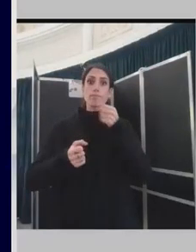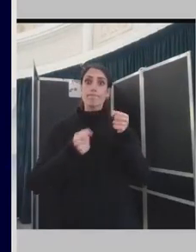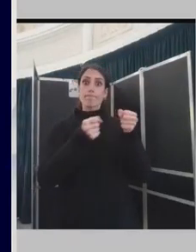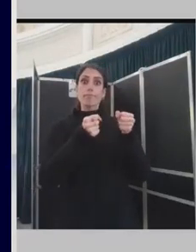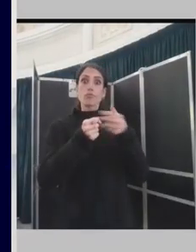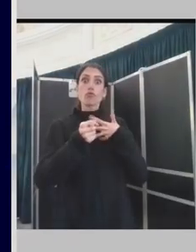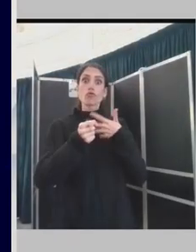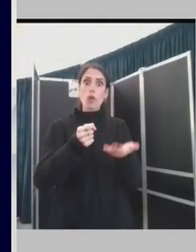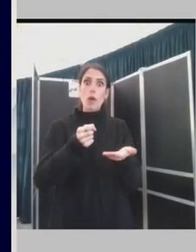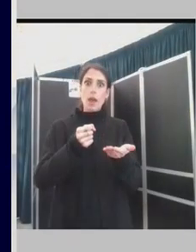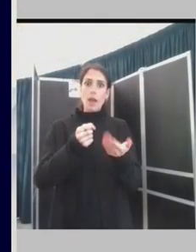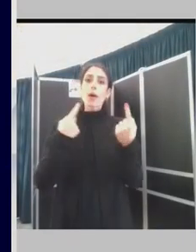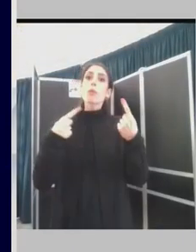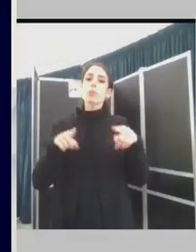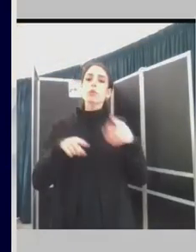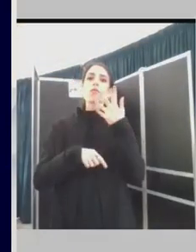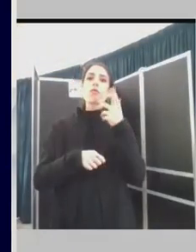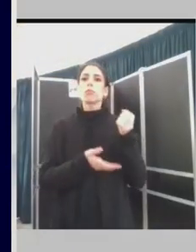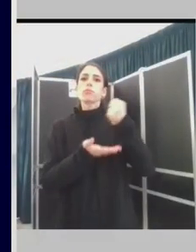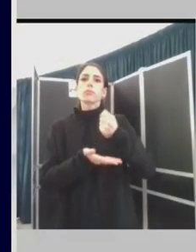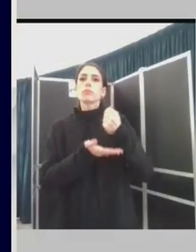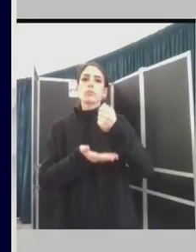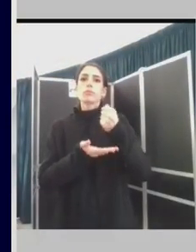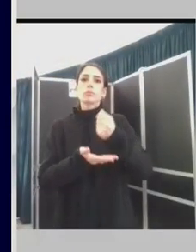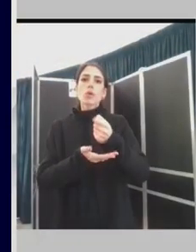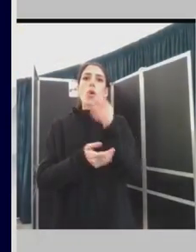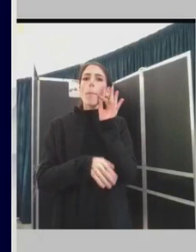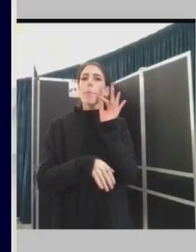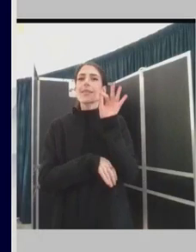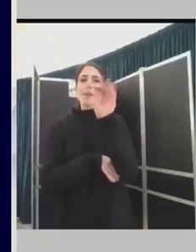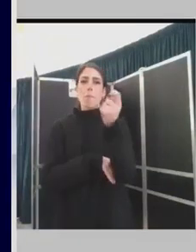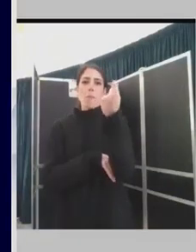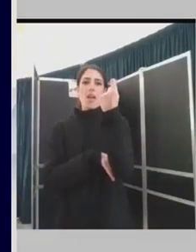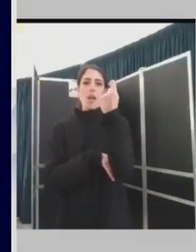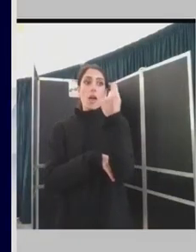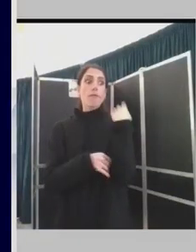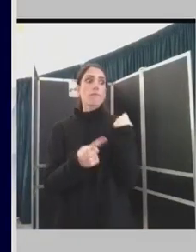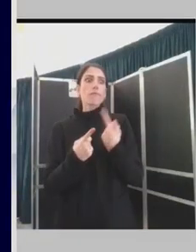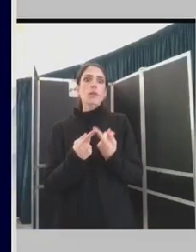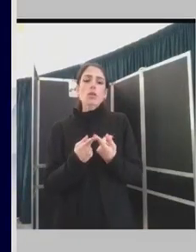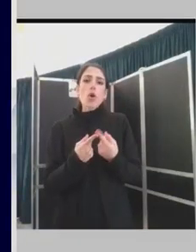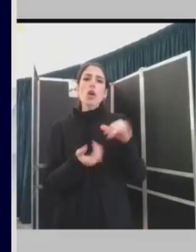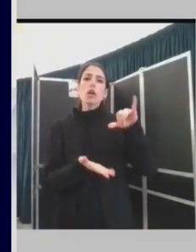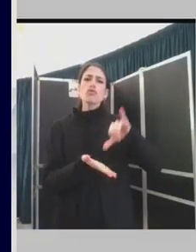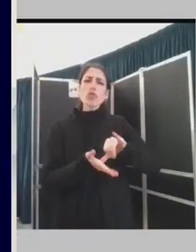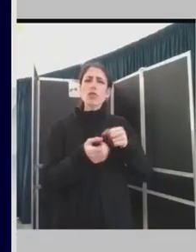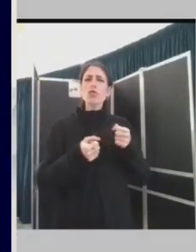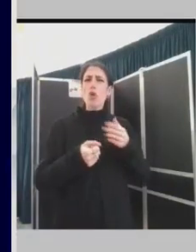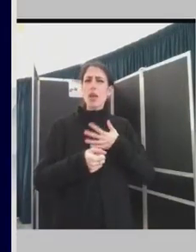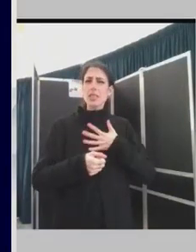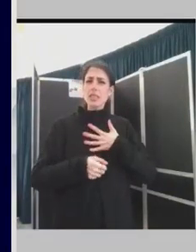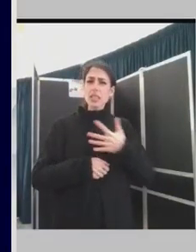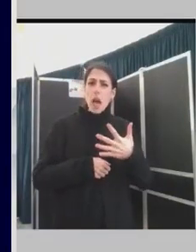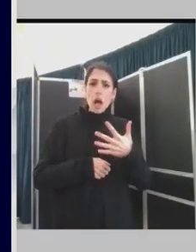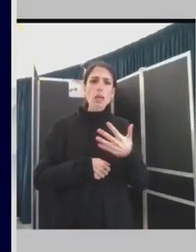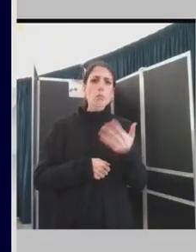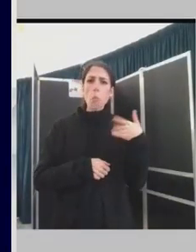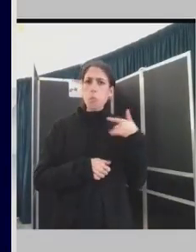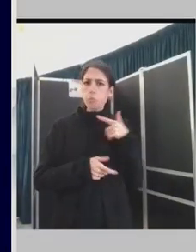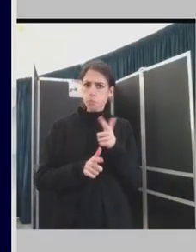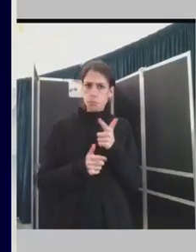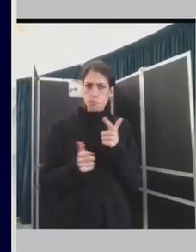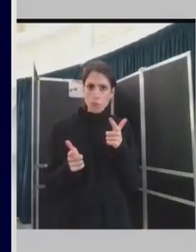con grandissime forme di burocrazia, con enormi complicazioni, con una tempistica che non corrisponde in nulla